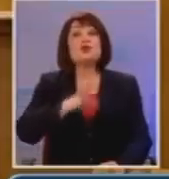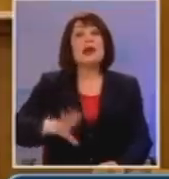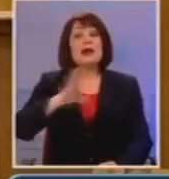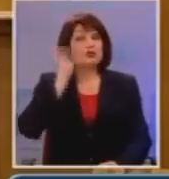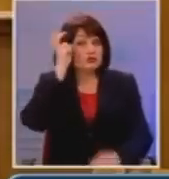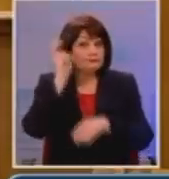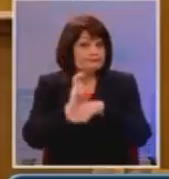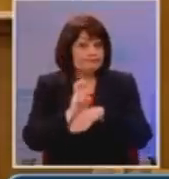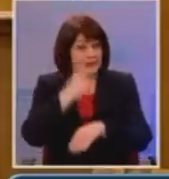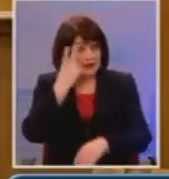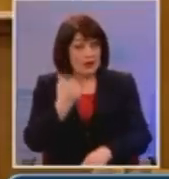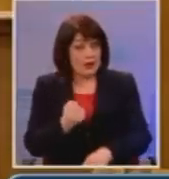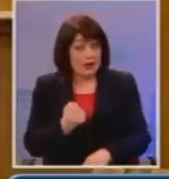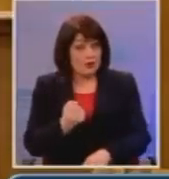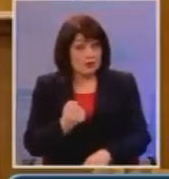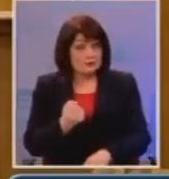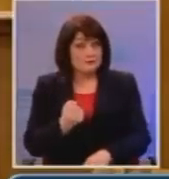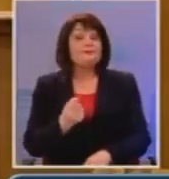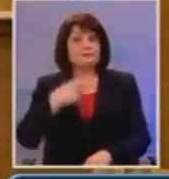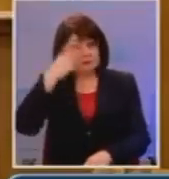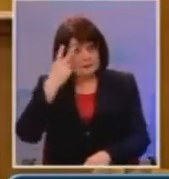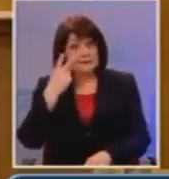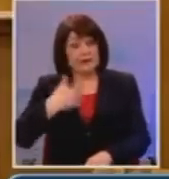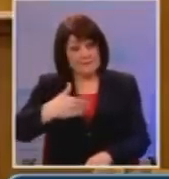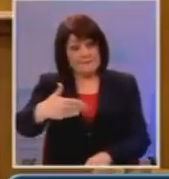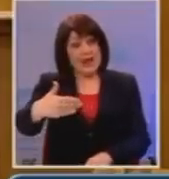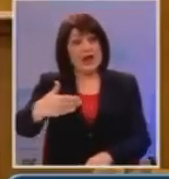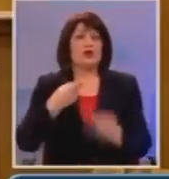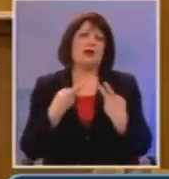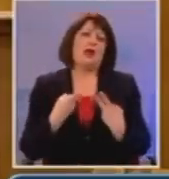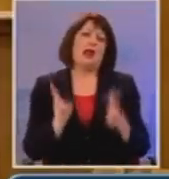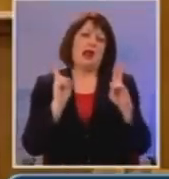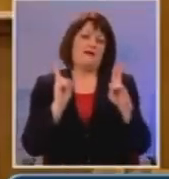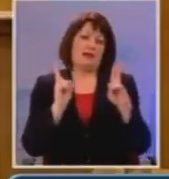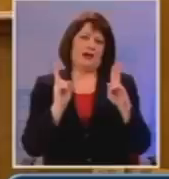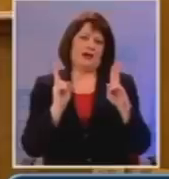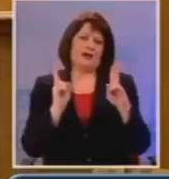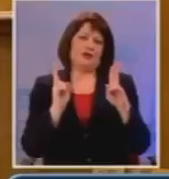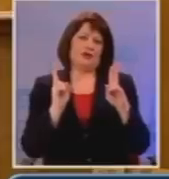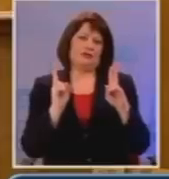μνήμη και κυρίως δικαίωμα σε ένα μέλλον απελευθερωμένο